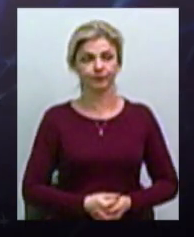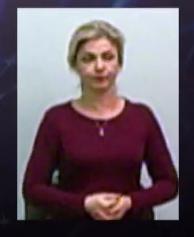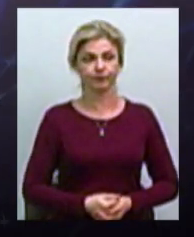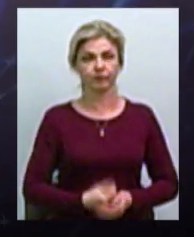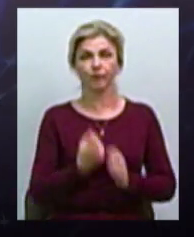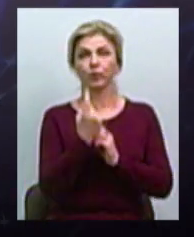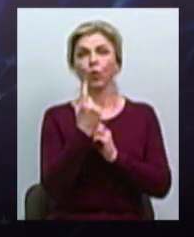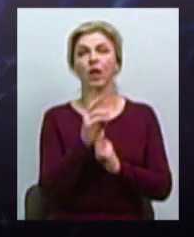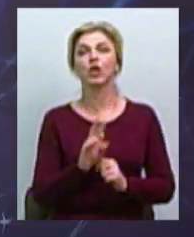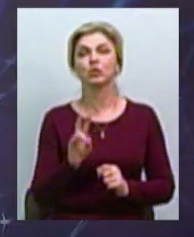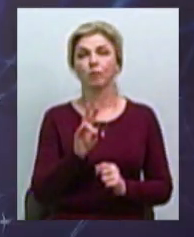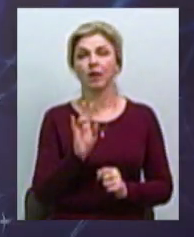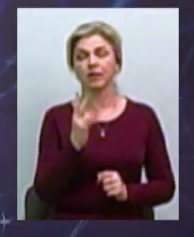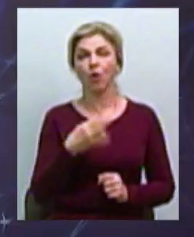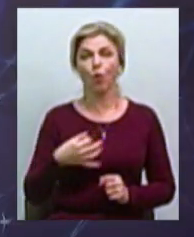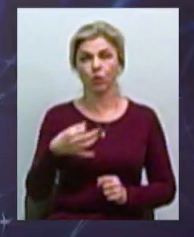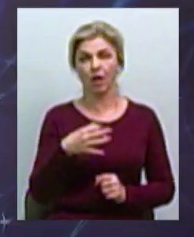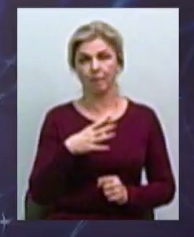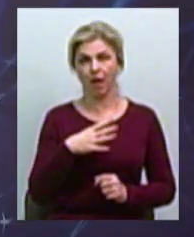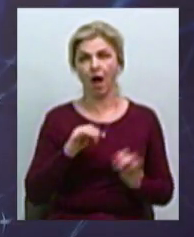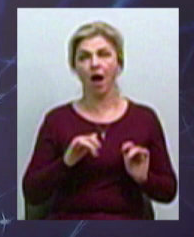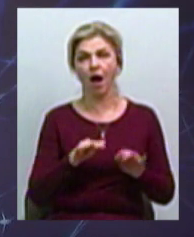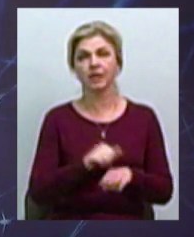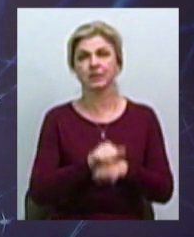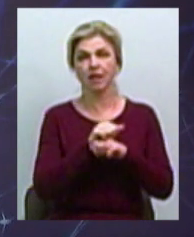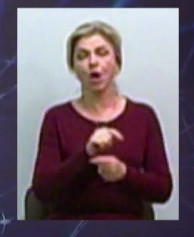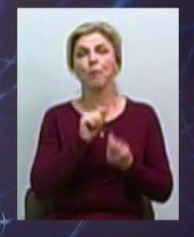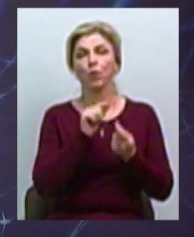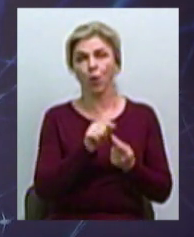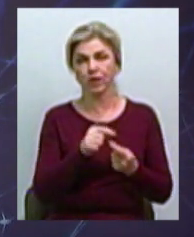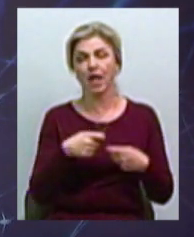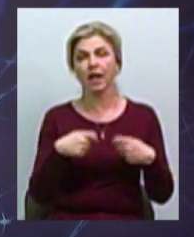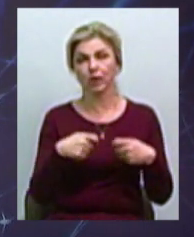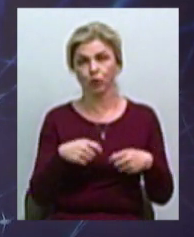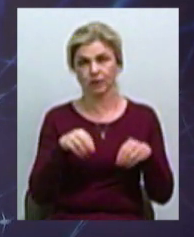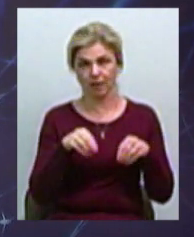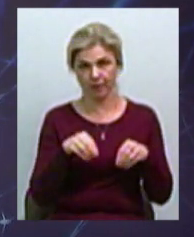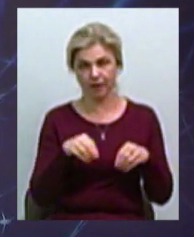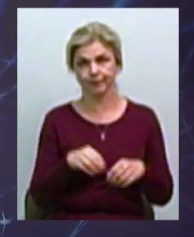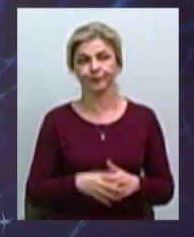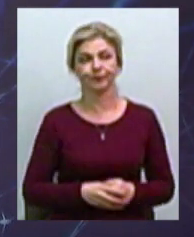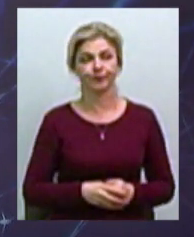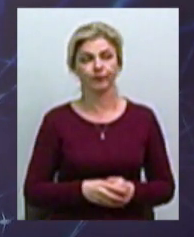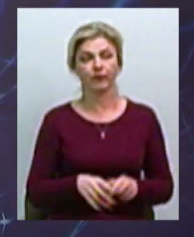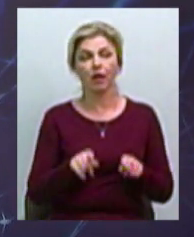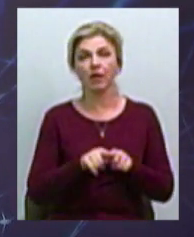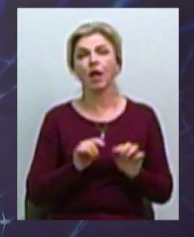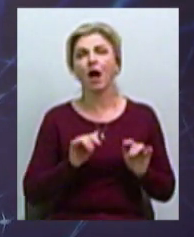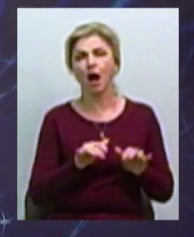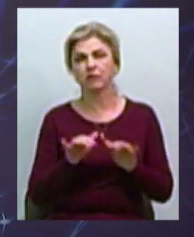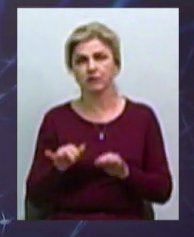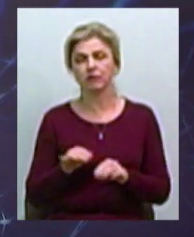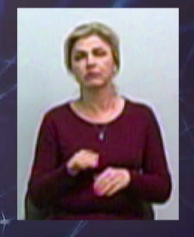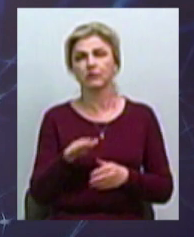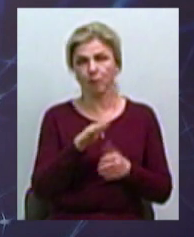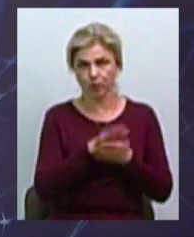11 листопада на Миколаївщині відбулася чергова акція проти відкриття ринку землі. Як я казав на початку, такі акції тривають по всій Україні і